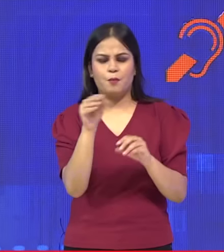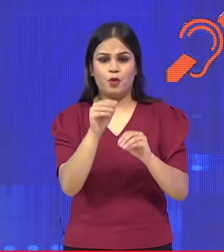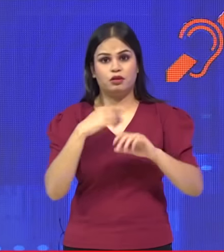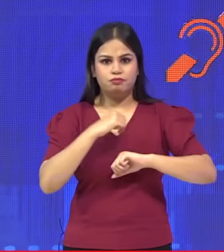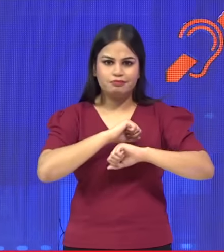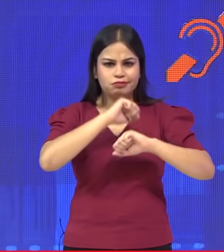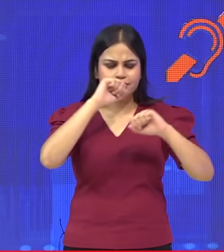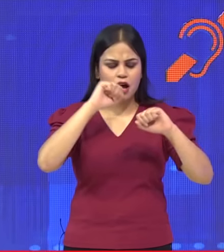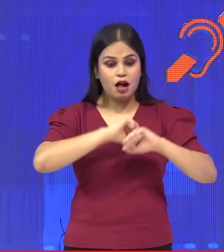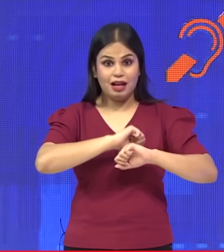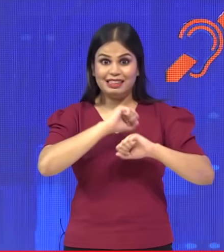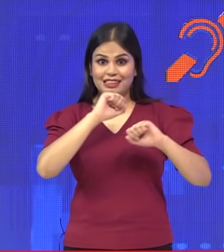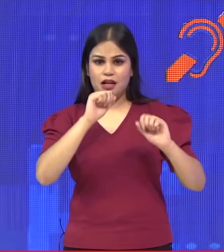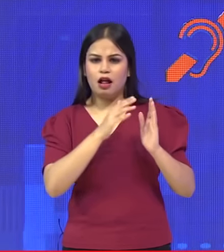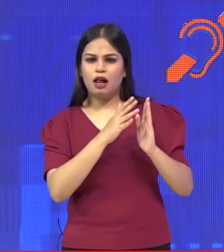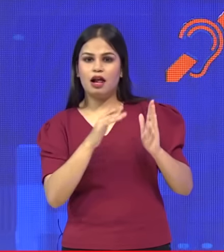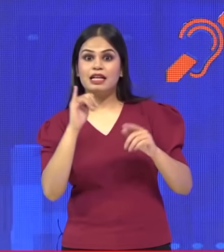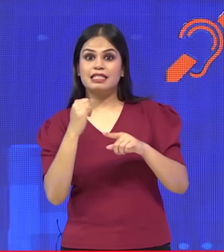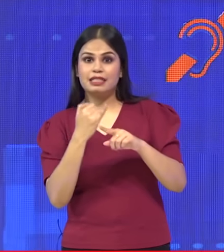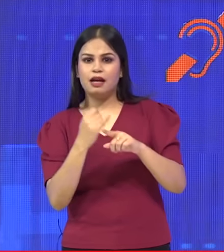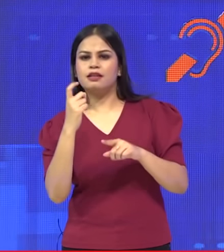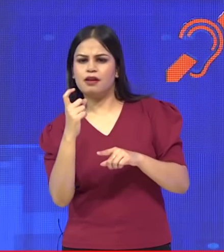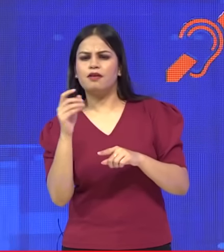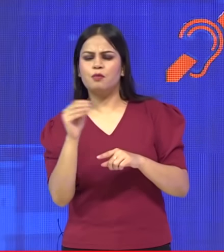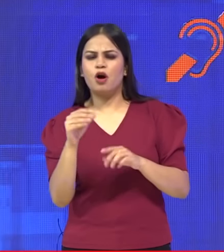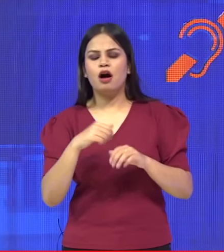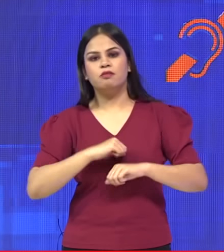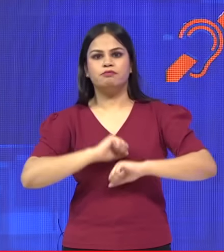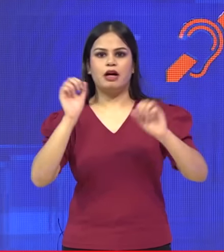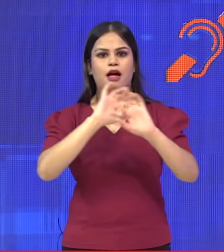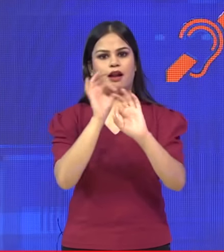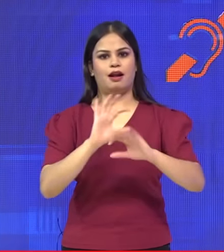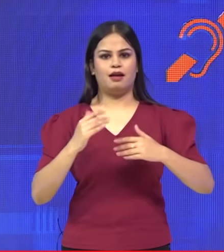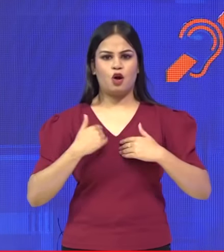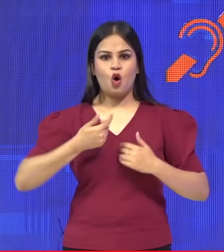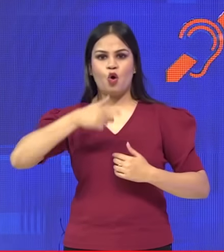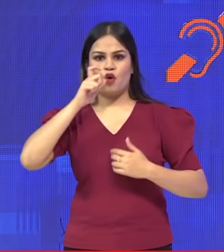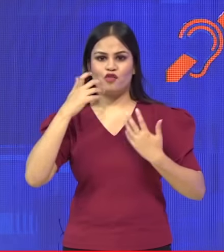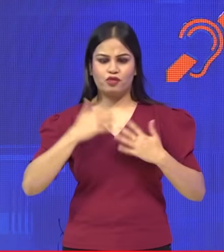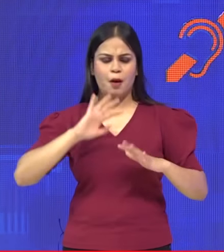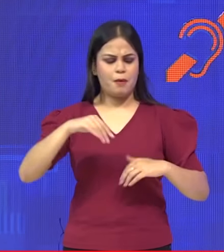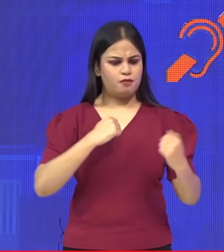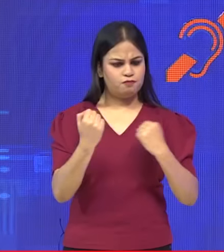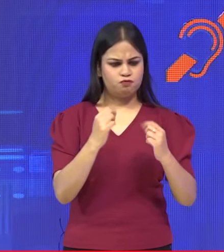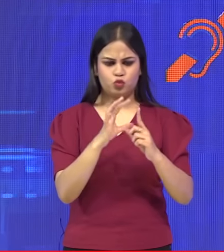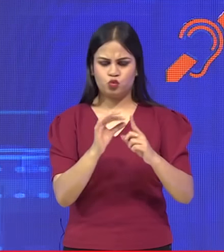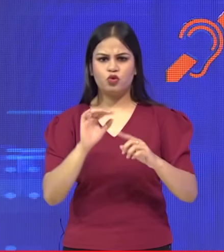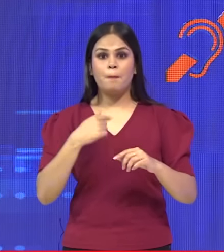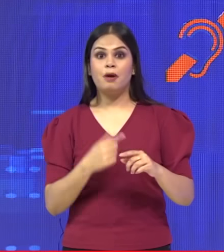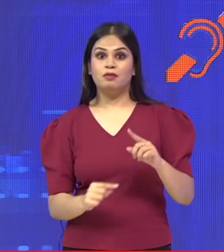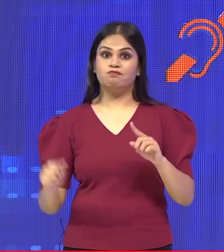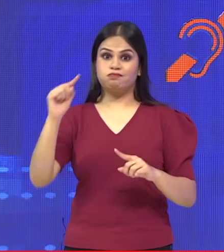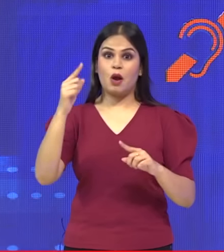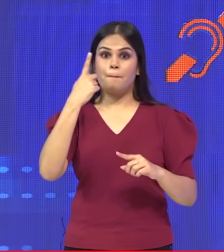मैं 637 तक मैं उड़ जाता हूं कभी पिता हूं उसके बाद गाड़ी करता हुआ कट करता हूं फिर ऊपर जाता